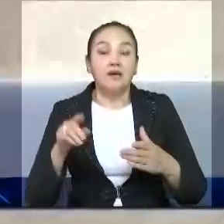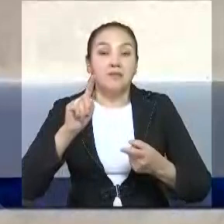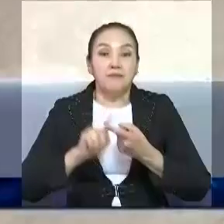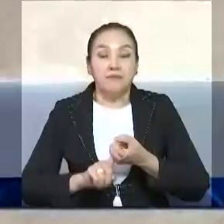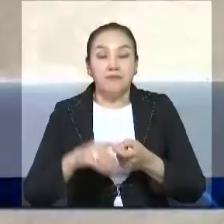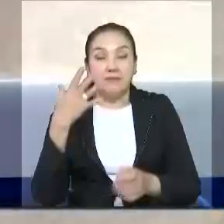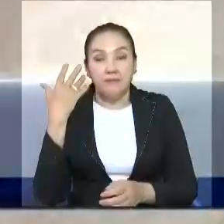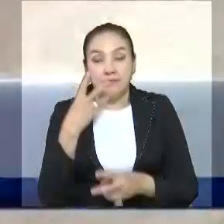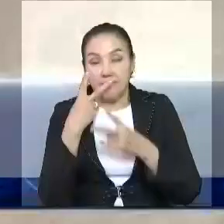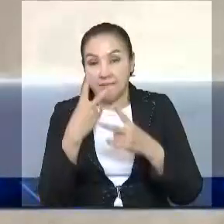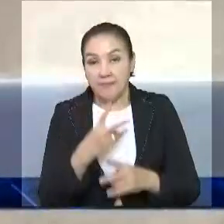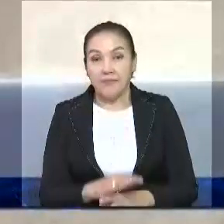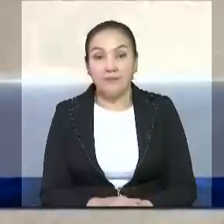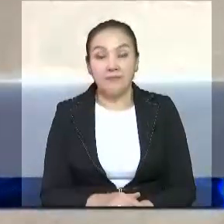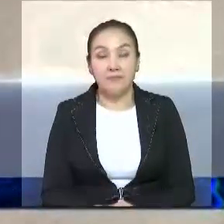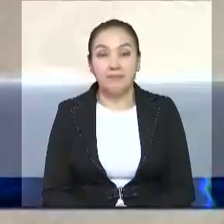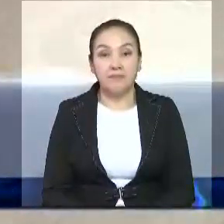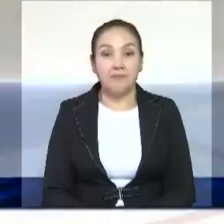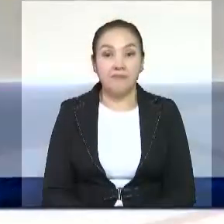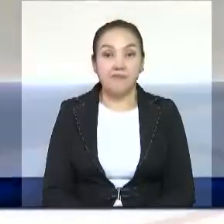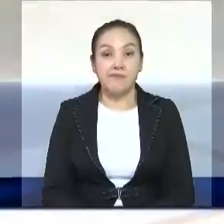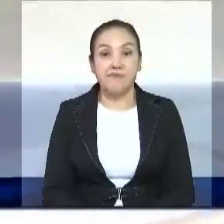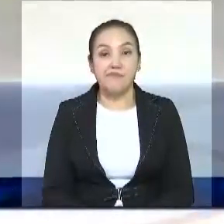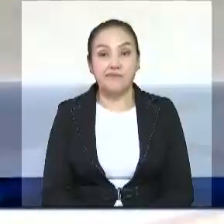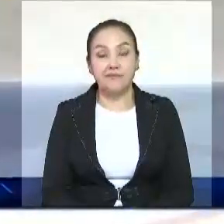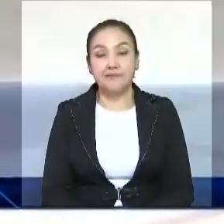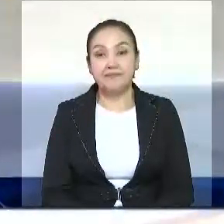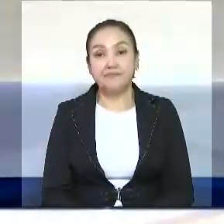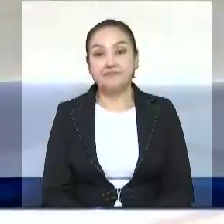байланысты жеңілдіктер қарастырылған. Эльмира Көшекбай, Жанаділ Сағиев, Ақтөбе телеарнасы.